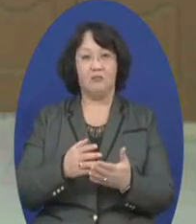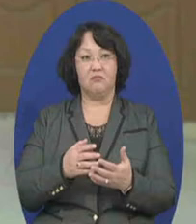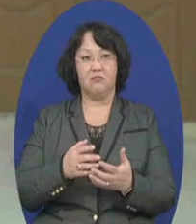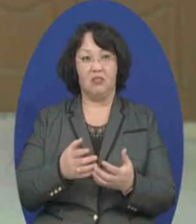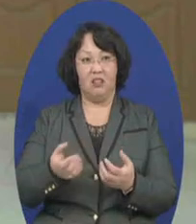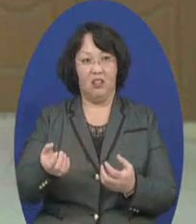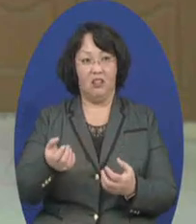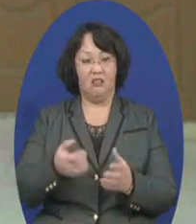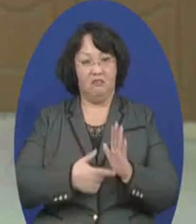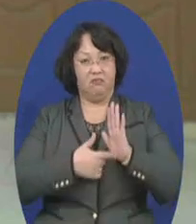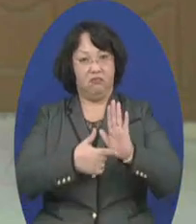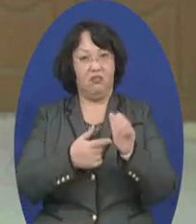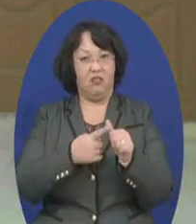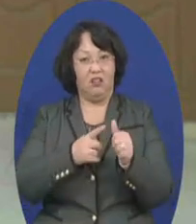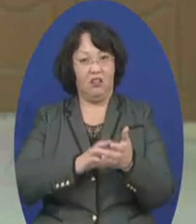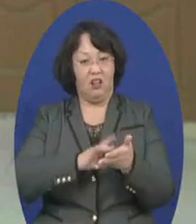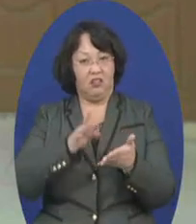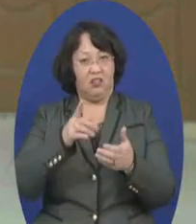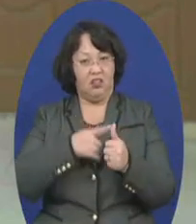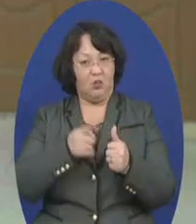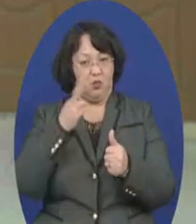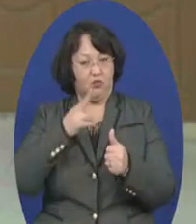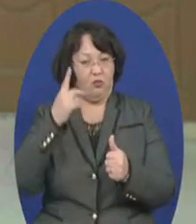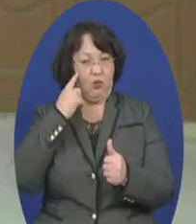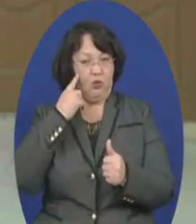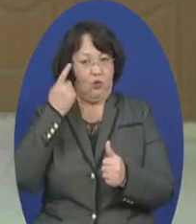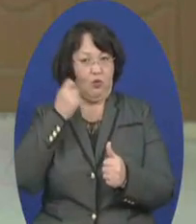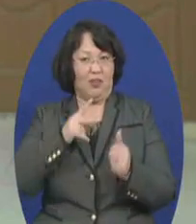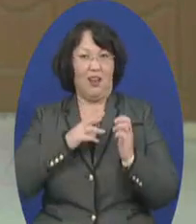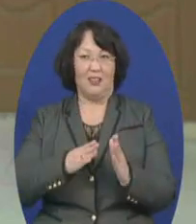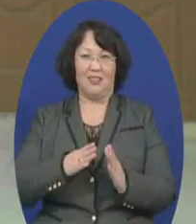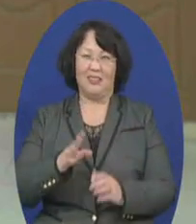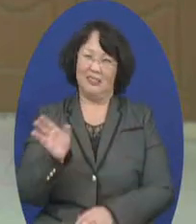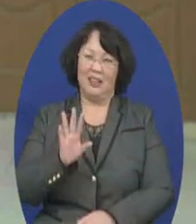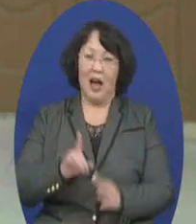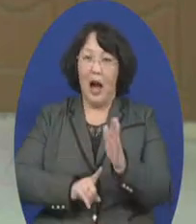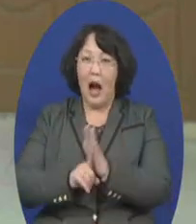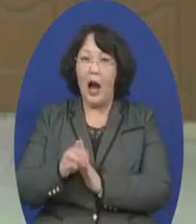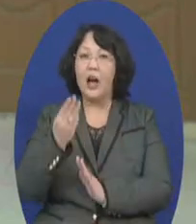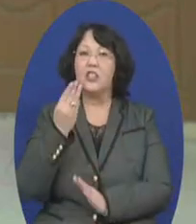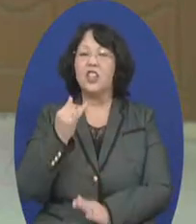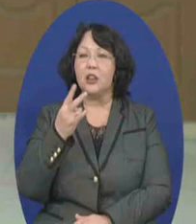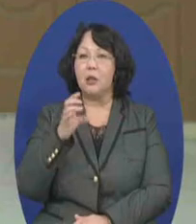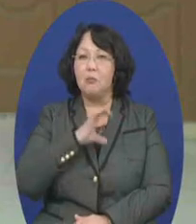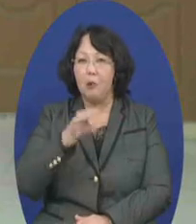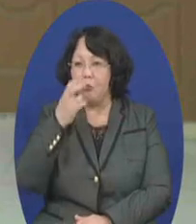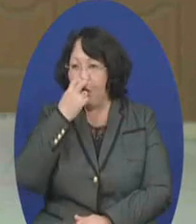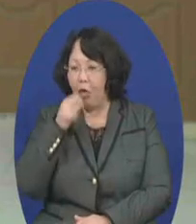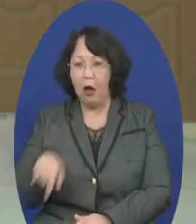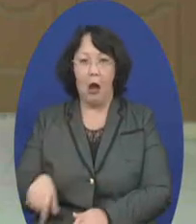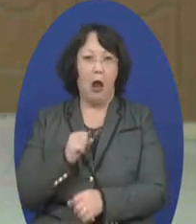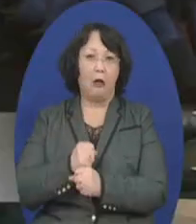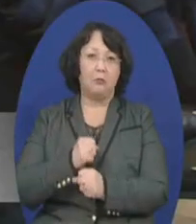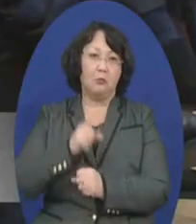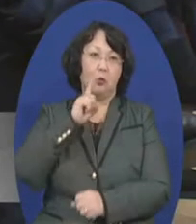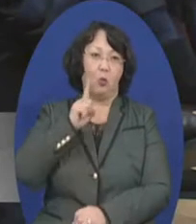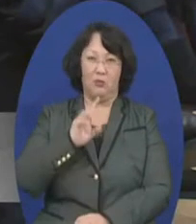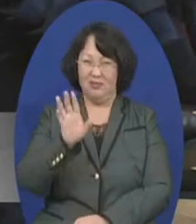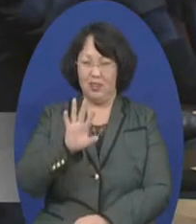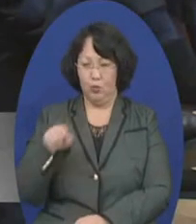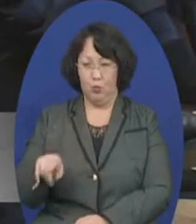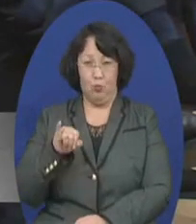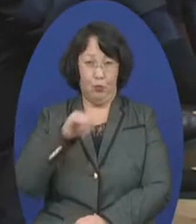одоо илүү нэр хүндтэй санагдах ч юм уу тийм хандлага байдаг учраас зөвхөн анхан шатны байгууллагад тэр ажиллах нь бол тиймч муу зүйл